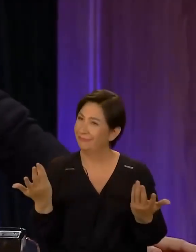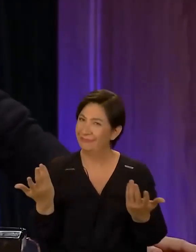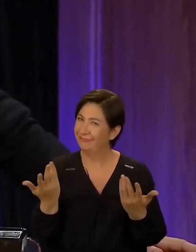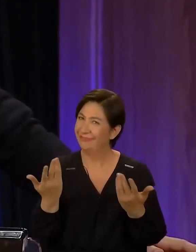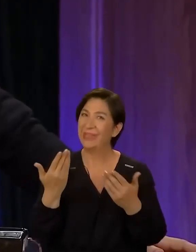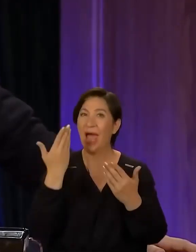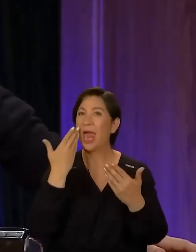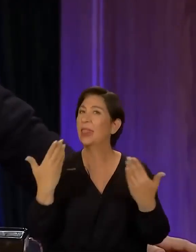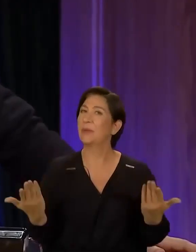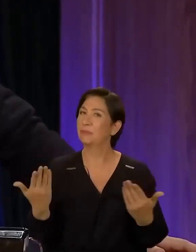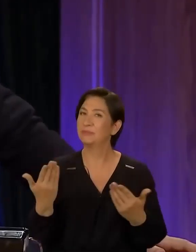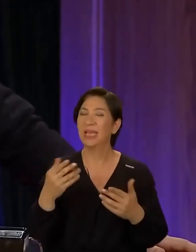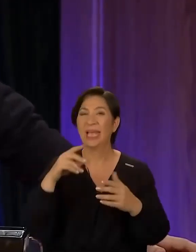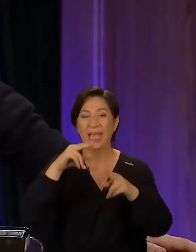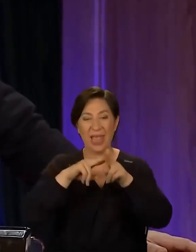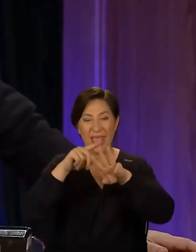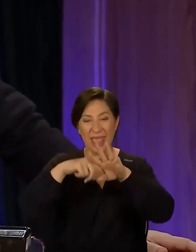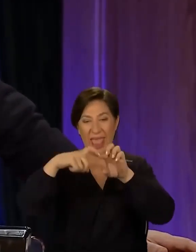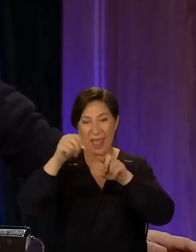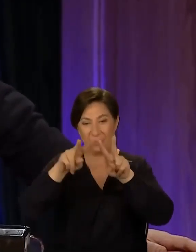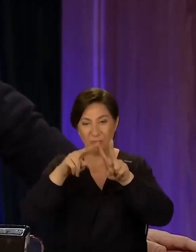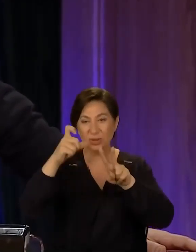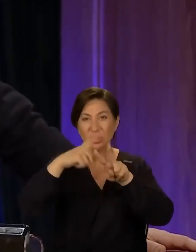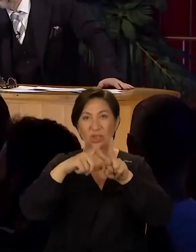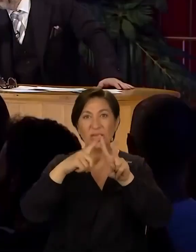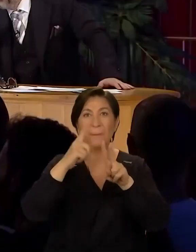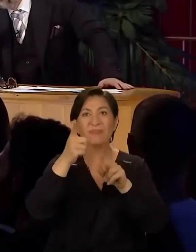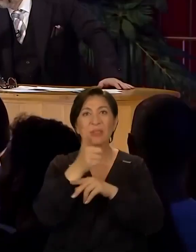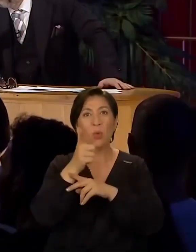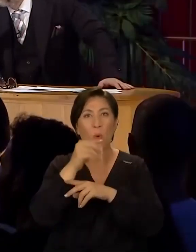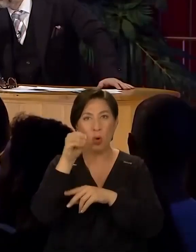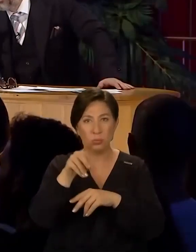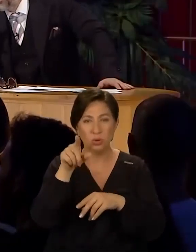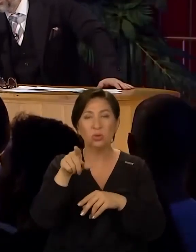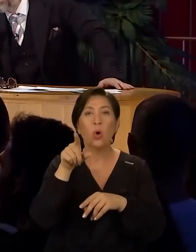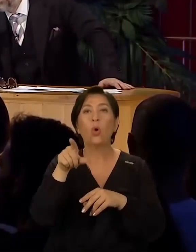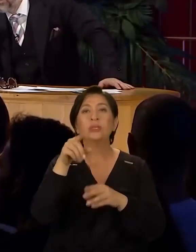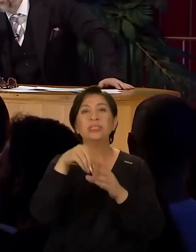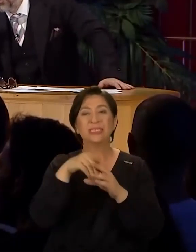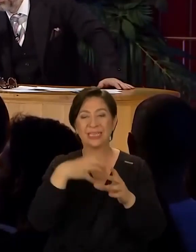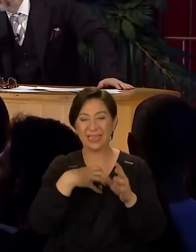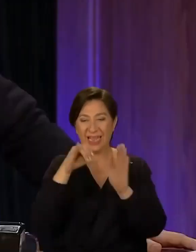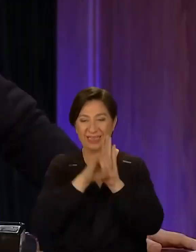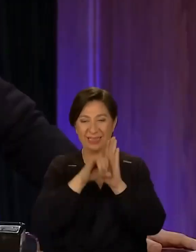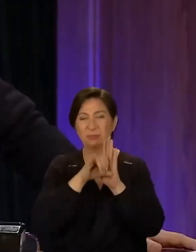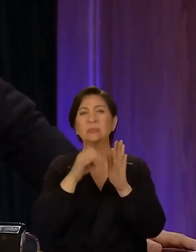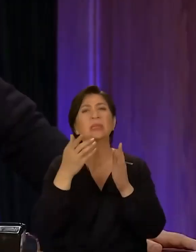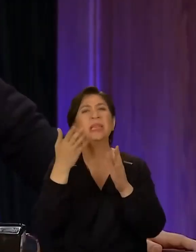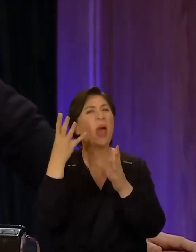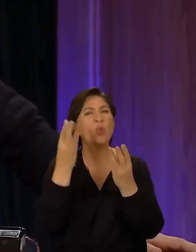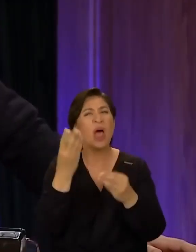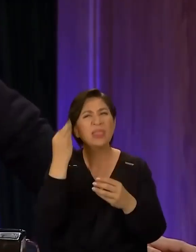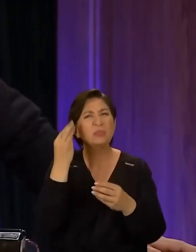Hayranısıyım, inanılmaz hayranıyım. Kerimcan'ın koyduğu bir video bu. Story'sinde var Kerimcan'ın. Ne